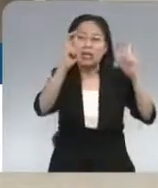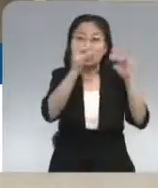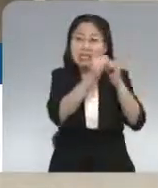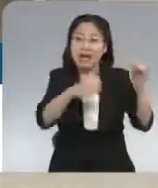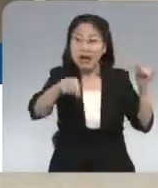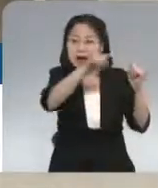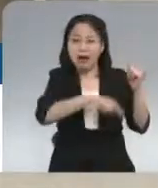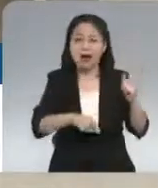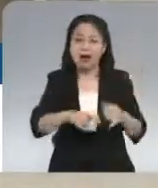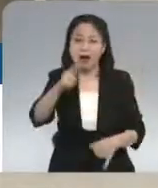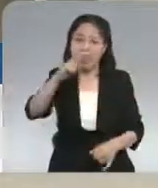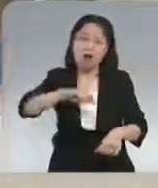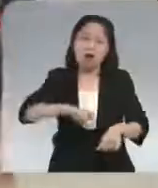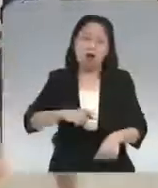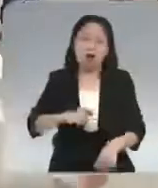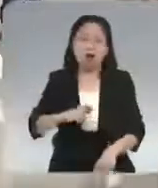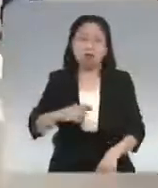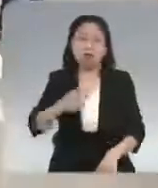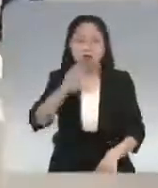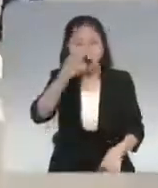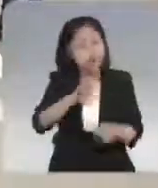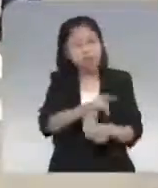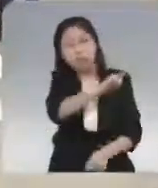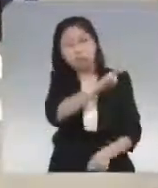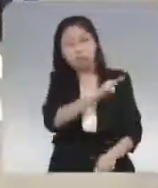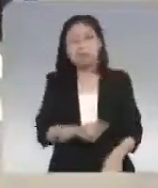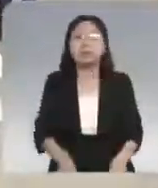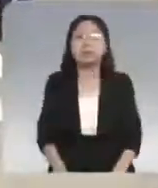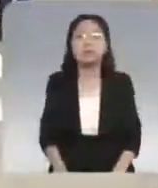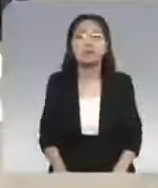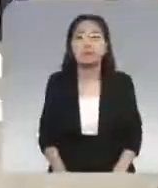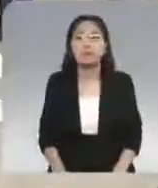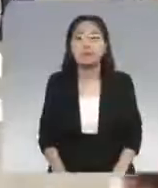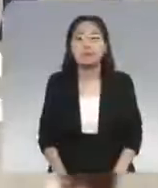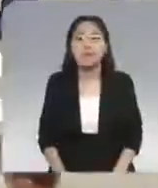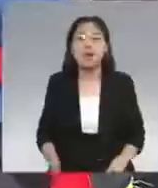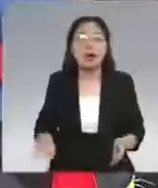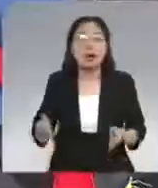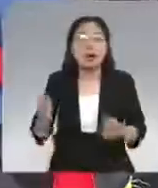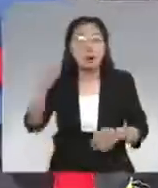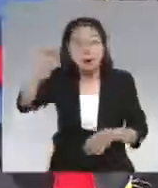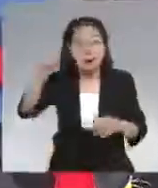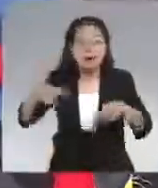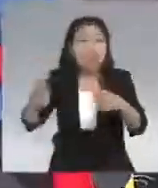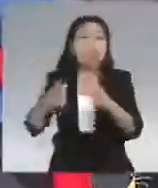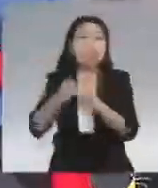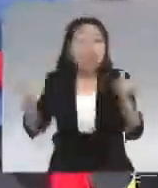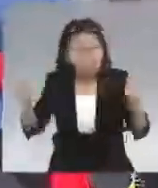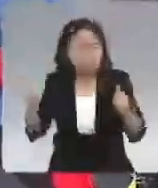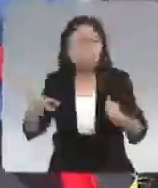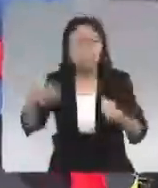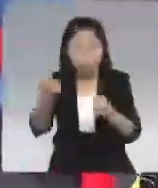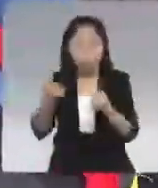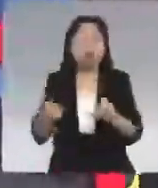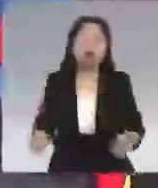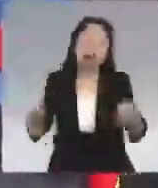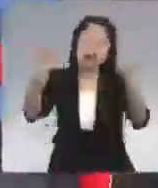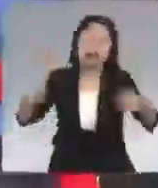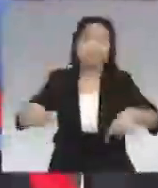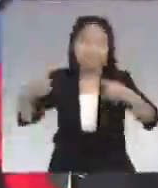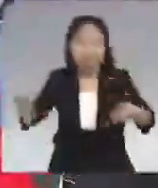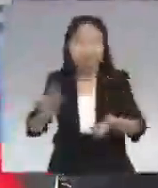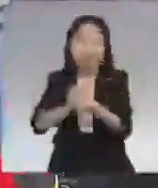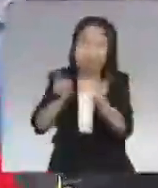la loi et des principes. D'après un responsable, le syndicat a indiqué que l'indemnisation reste une question non résolue, mais